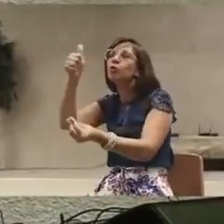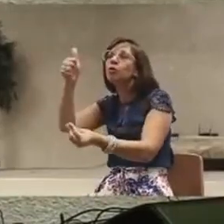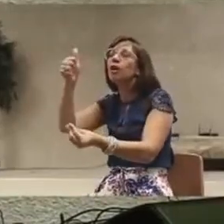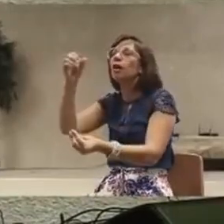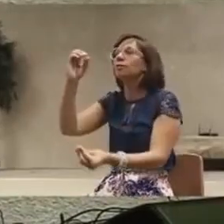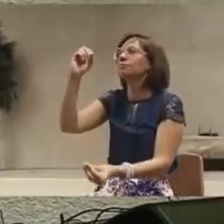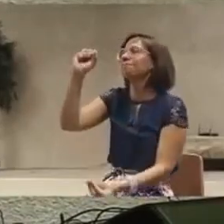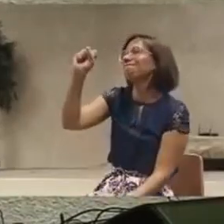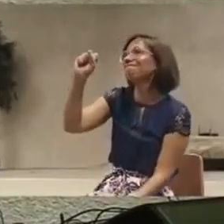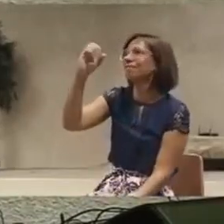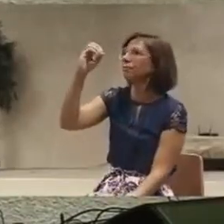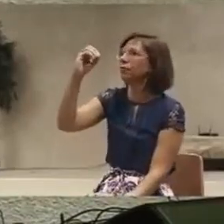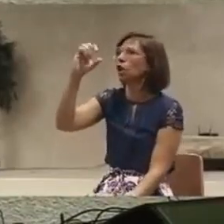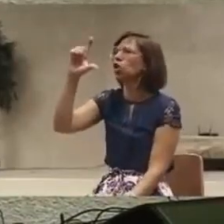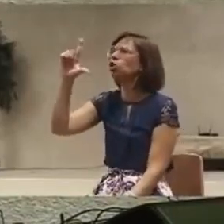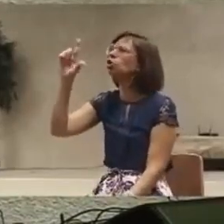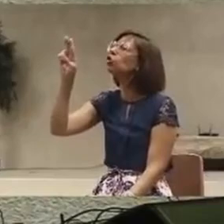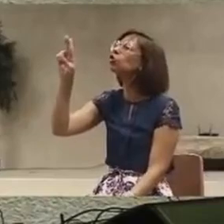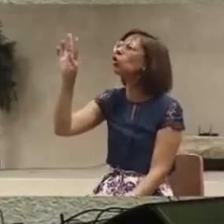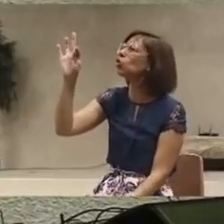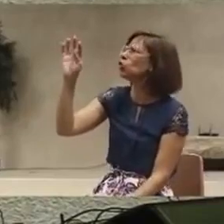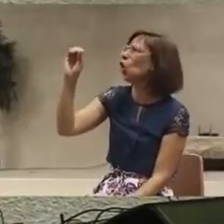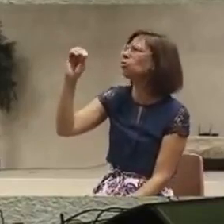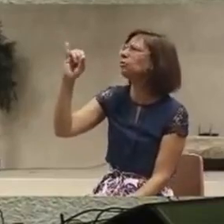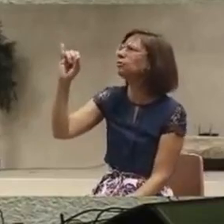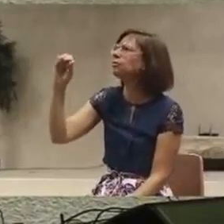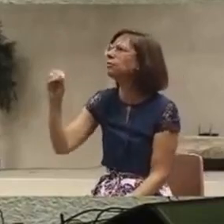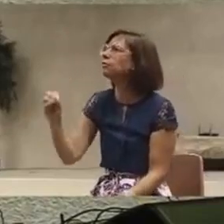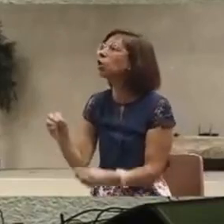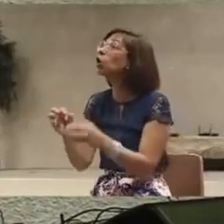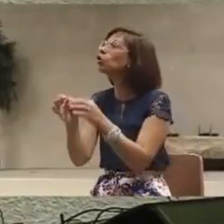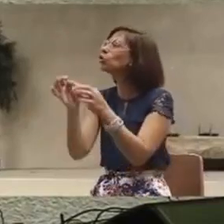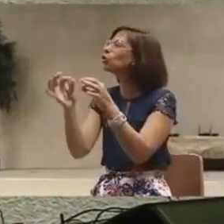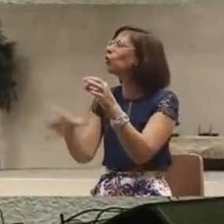Paul ait énuméré les différents épisodes où Israël a